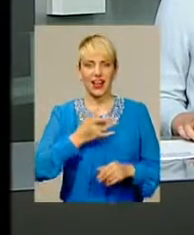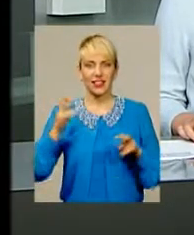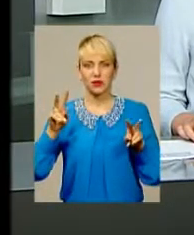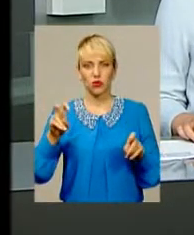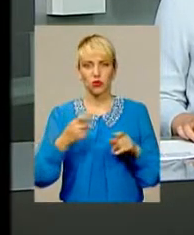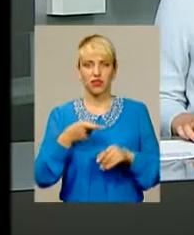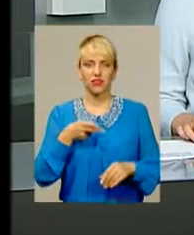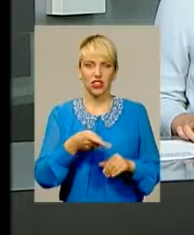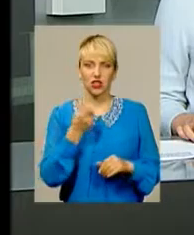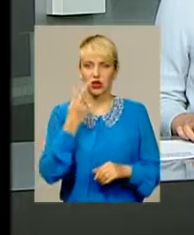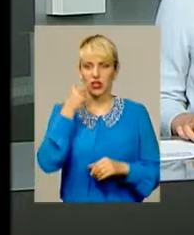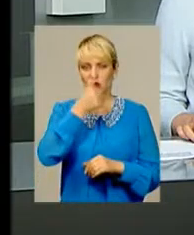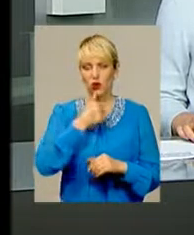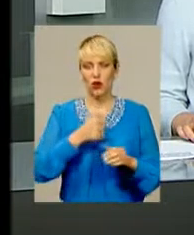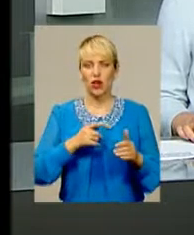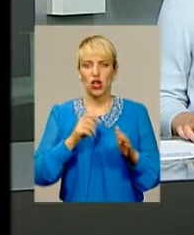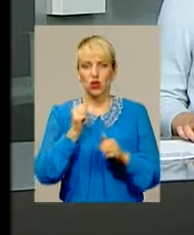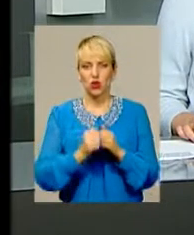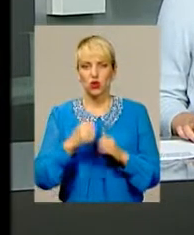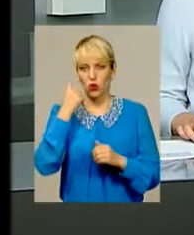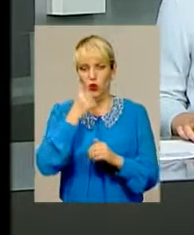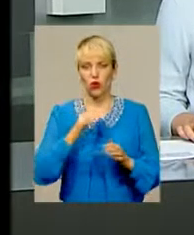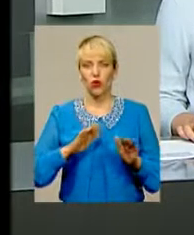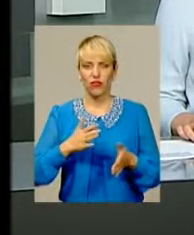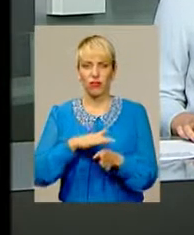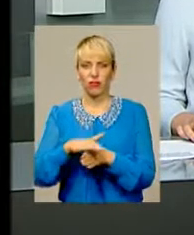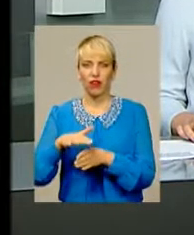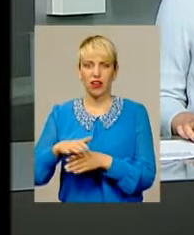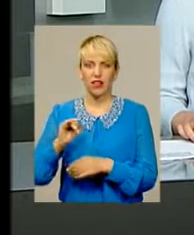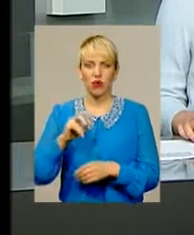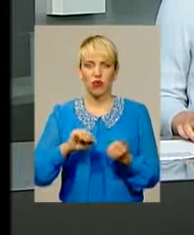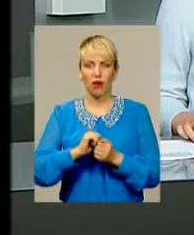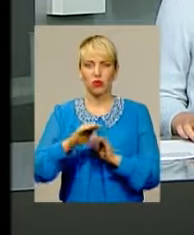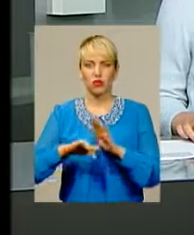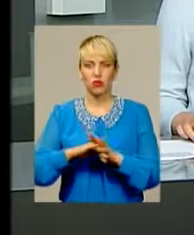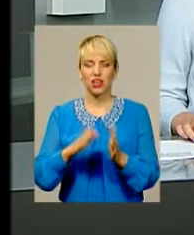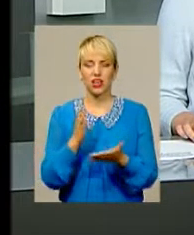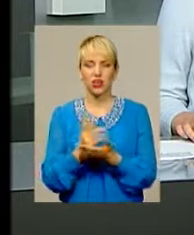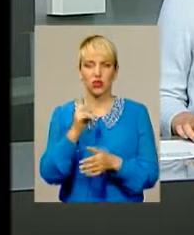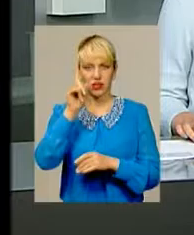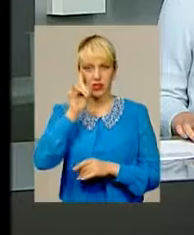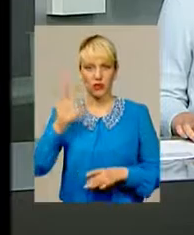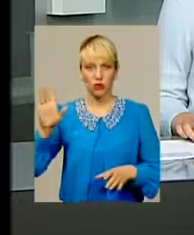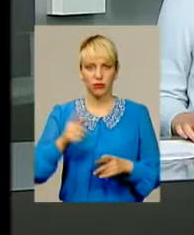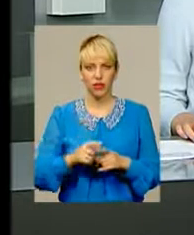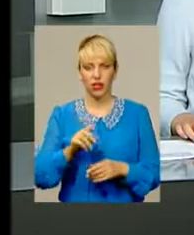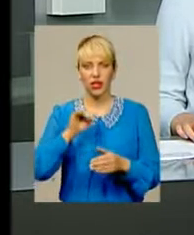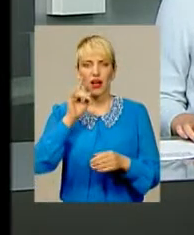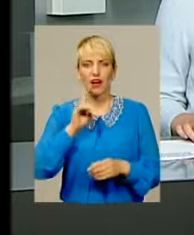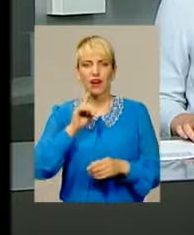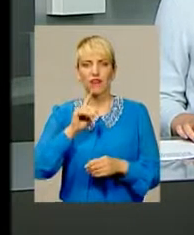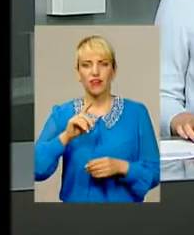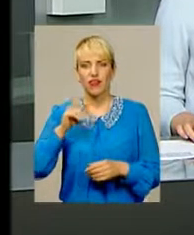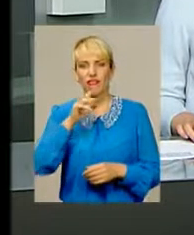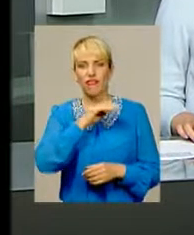2011-го щороку відбувається у Кам'янці-Подільському та є одним із найвідоміших та найпопулярніших фестів в